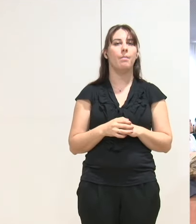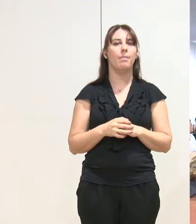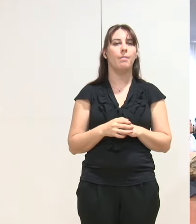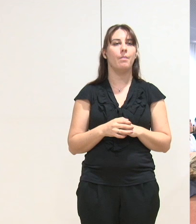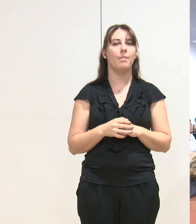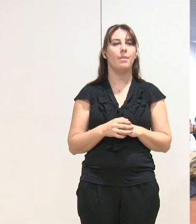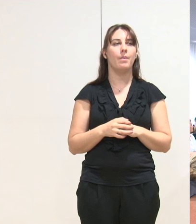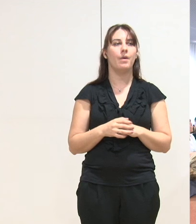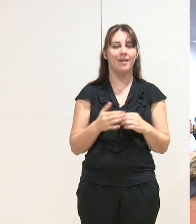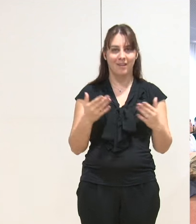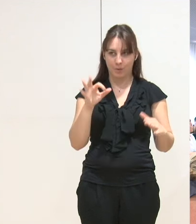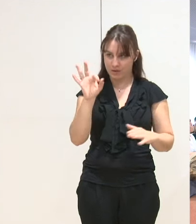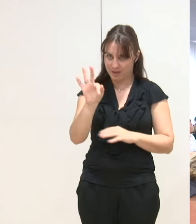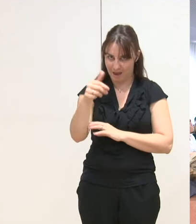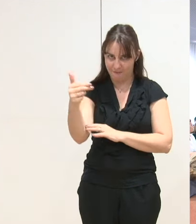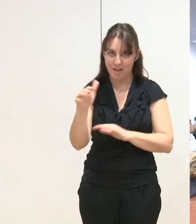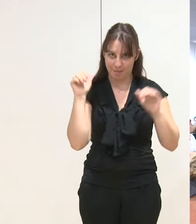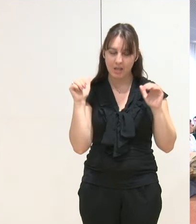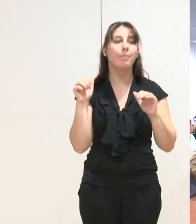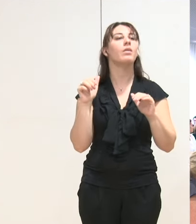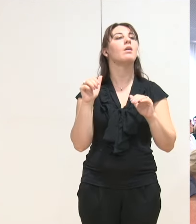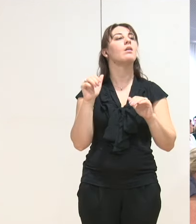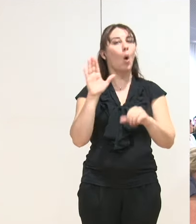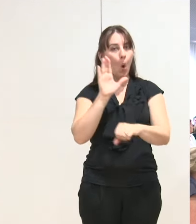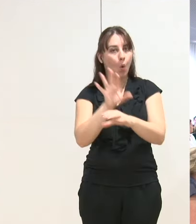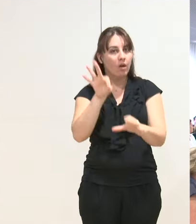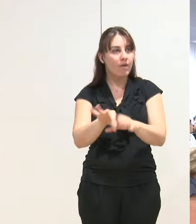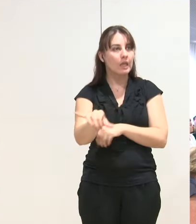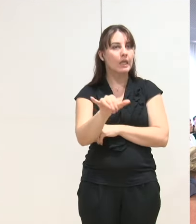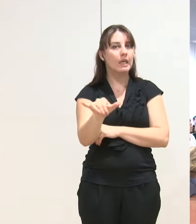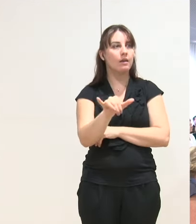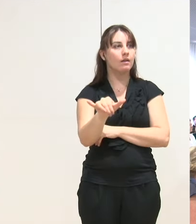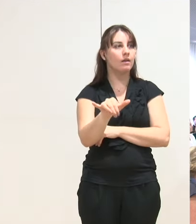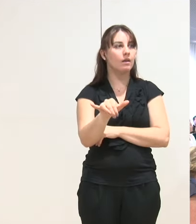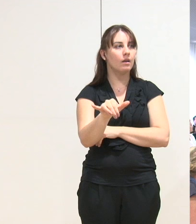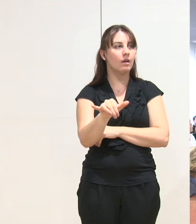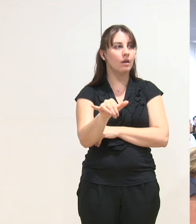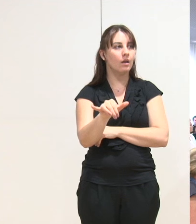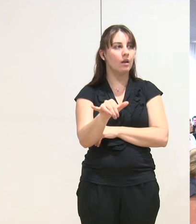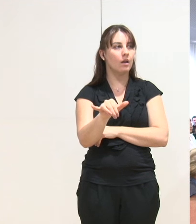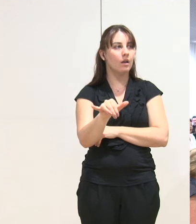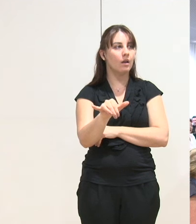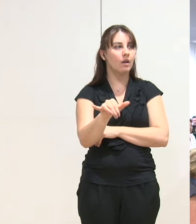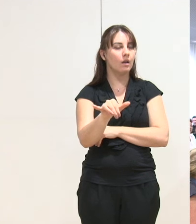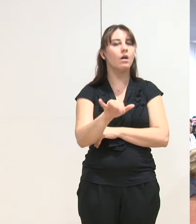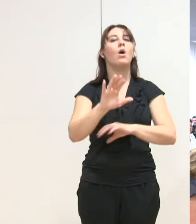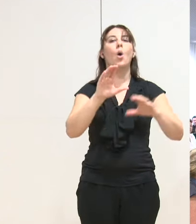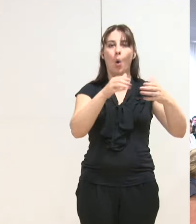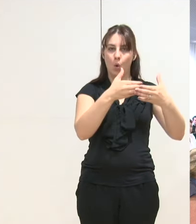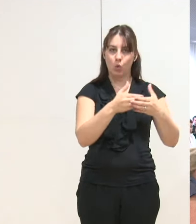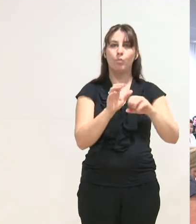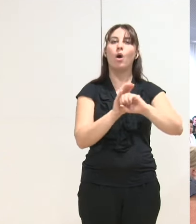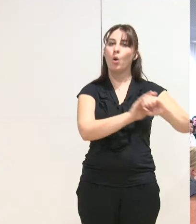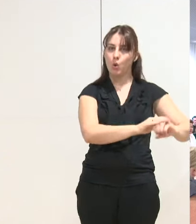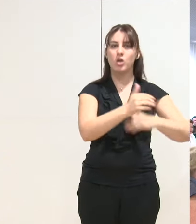national donc le groupe du Front national qui souhaite voter contre le groupe de la